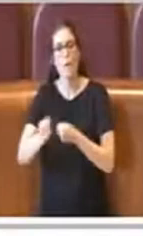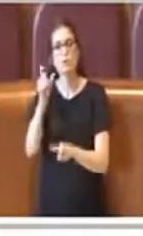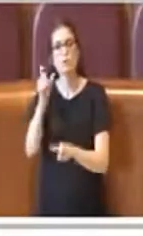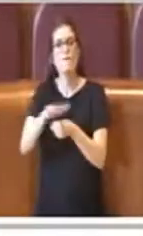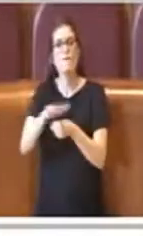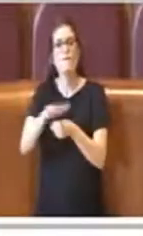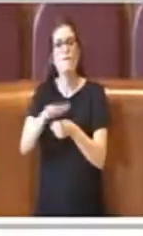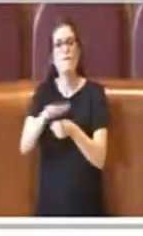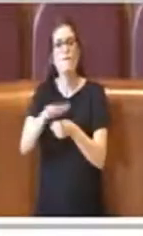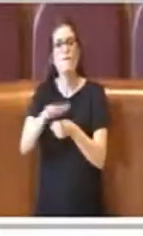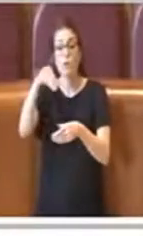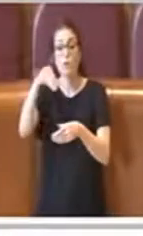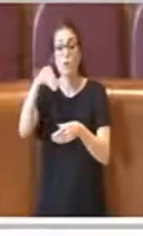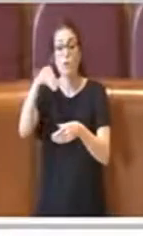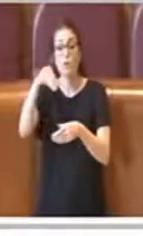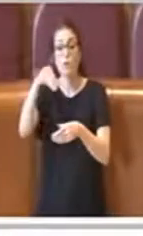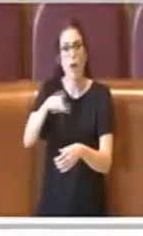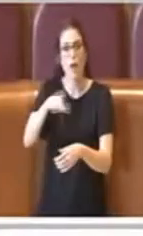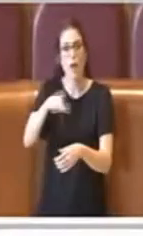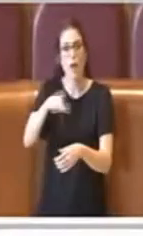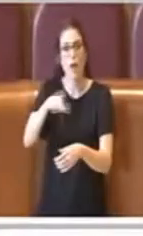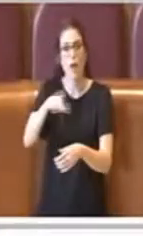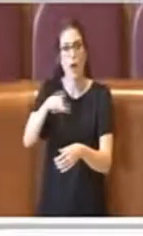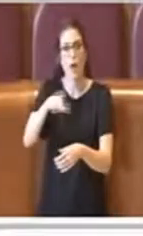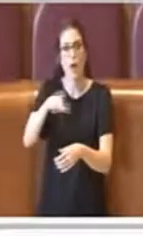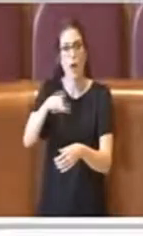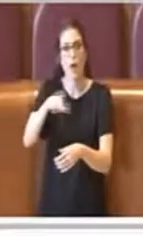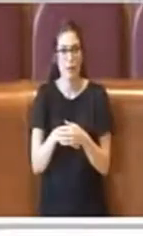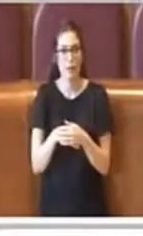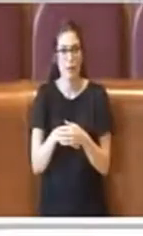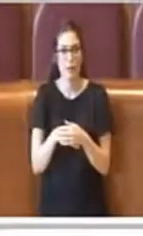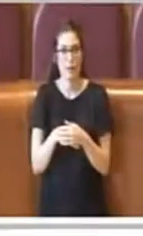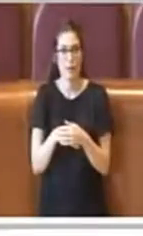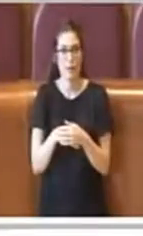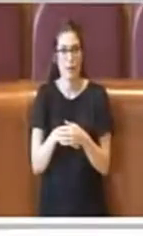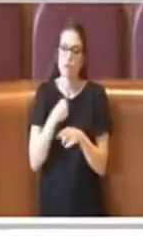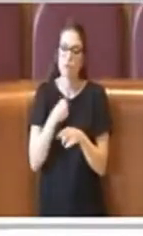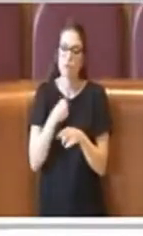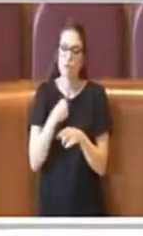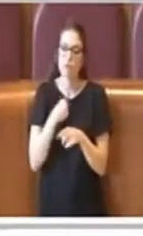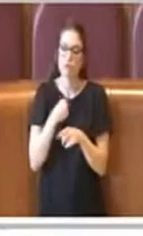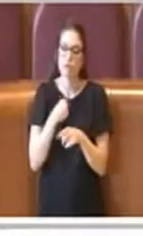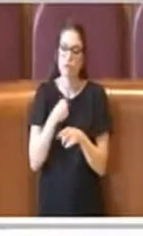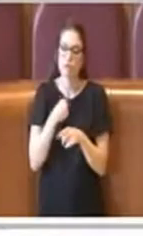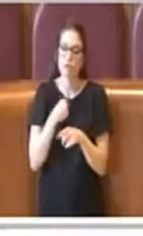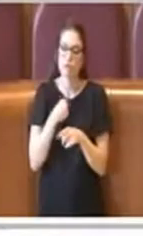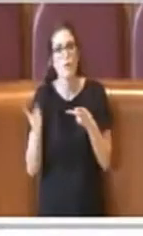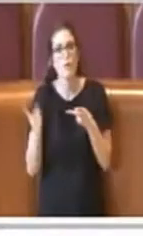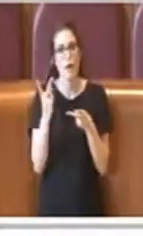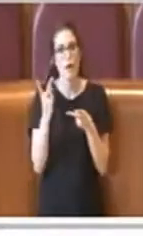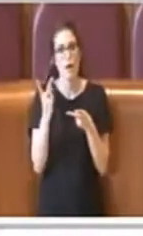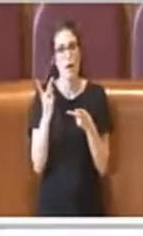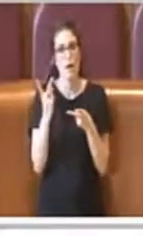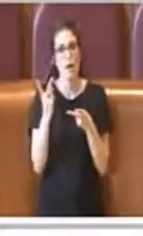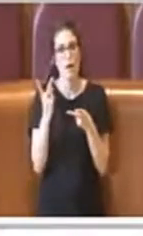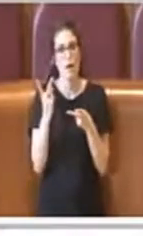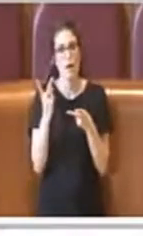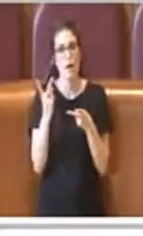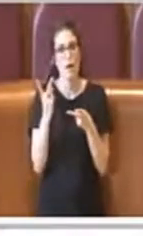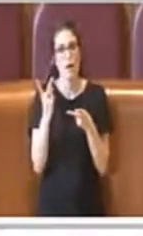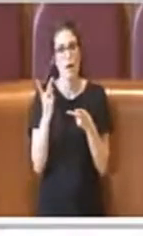persona con disabilità. E dovremmo anche cercare di immedesimarci negli